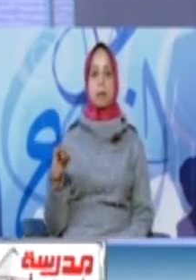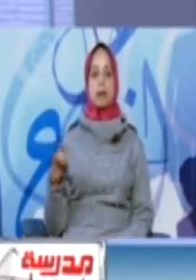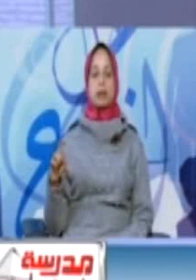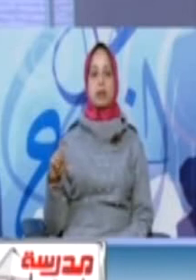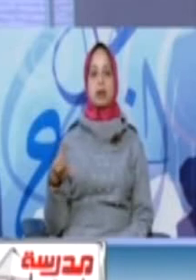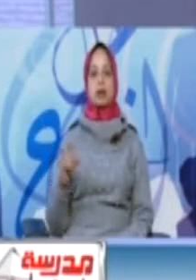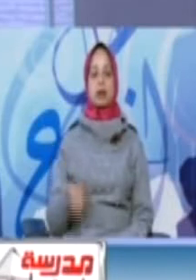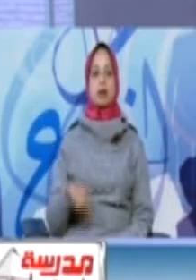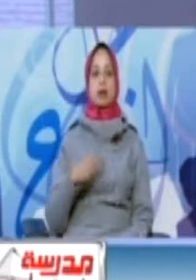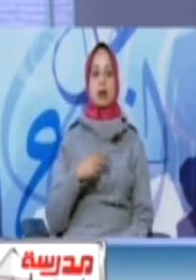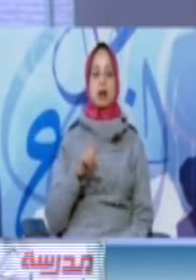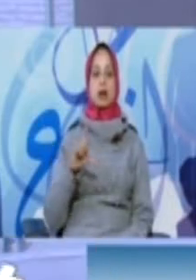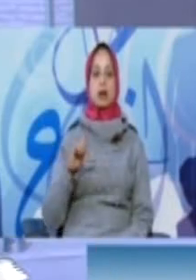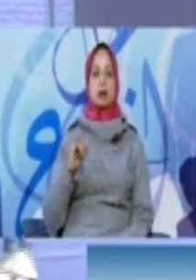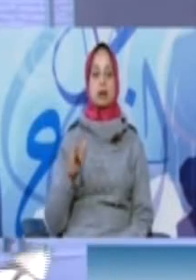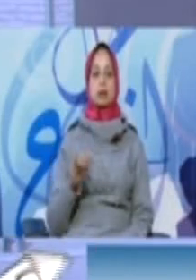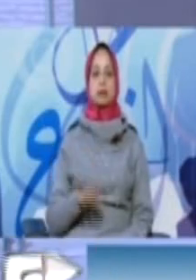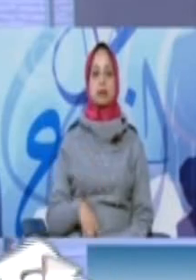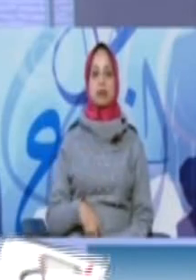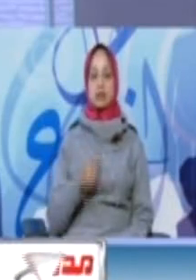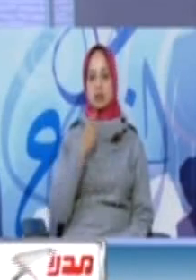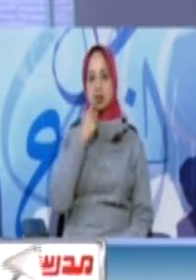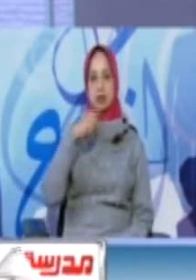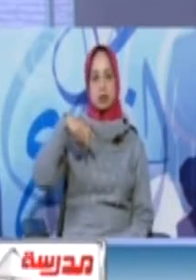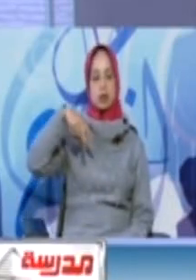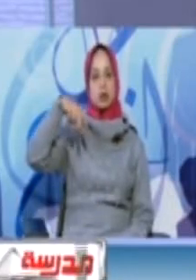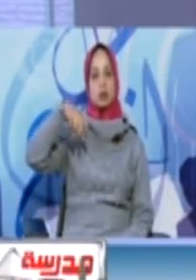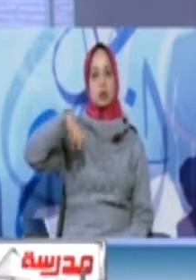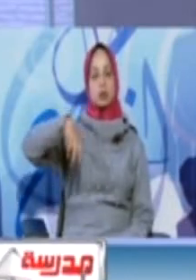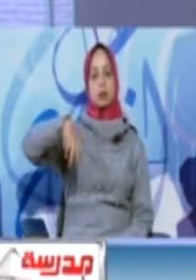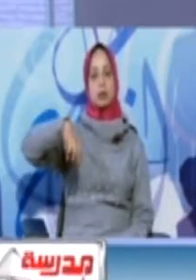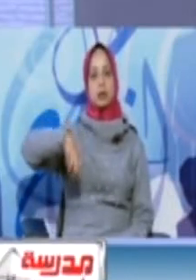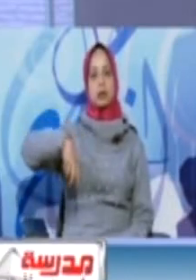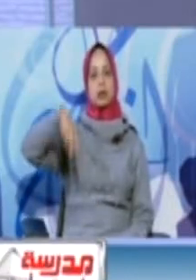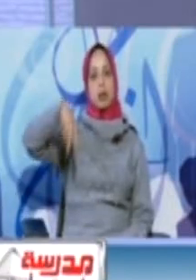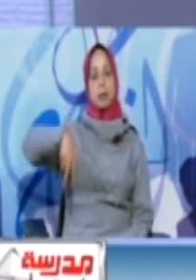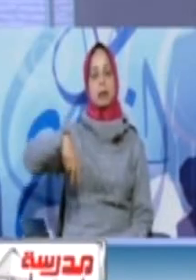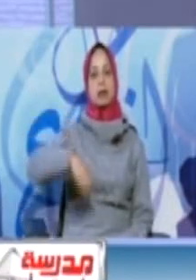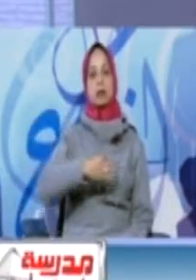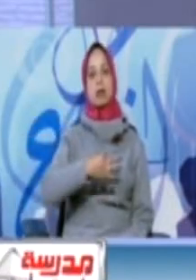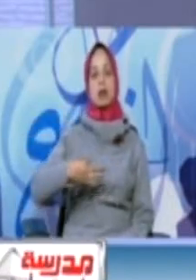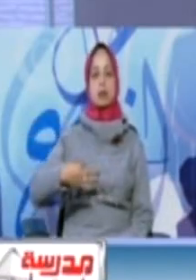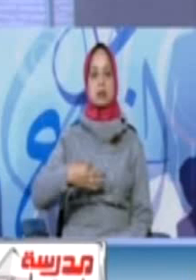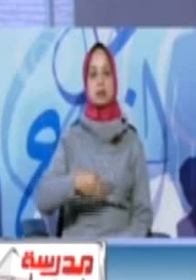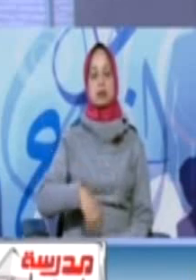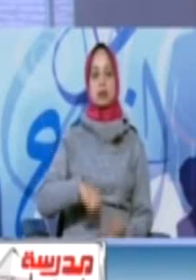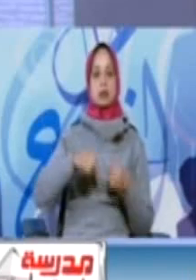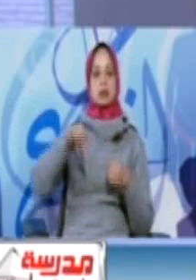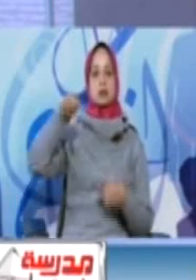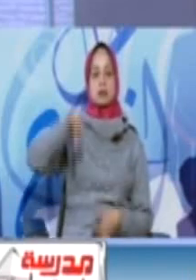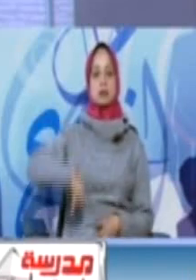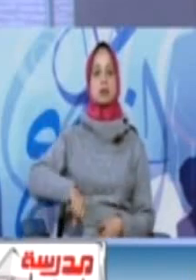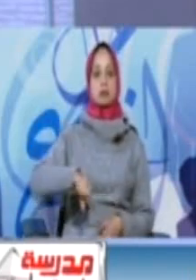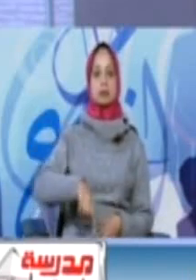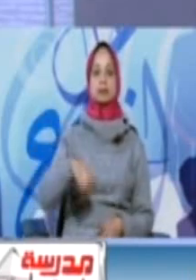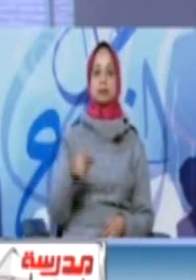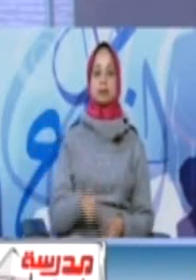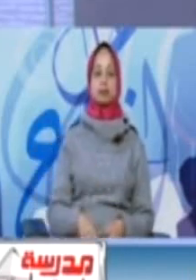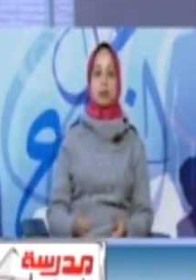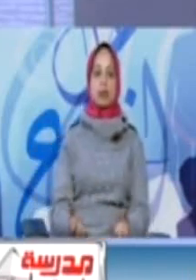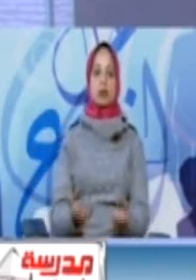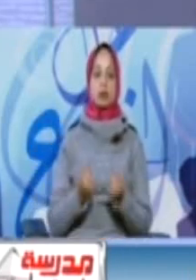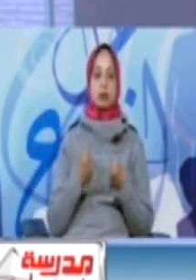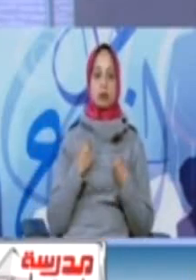الاحتقار. 1840. لا 838. 838. وبناء عليه تم سقوط الاحتقار ودخول استثمارات